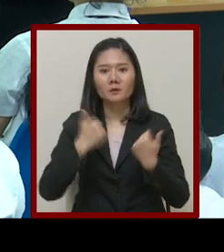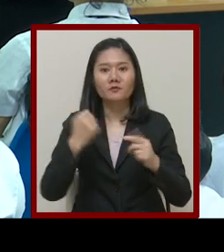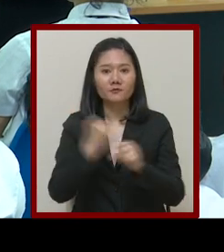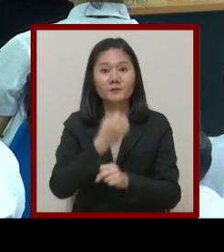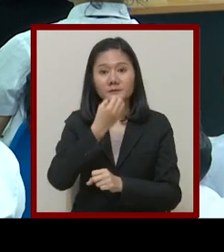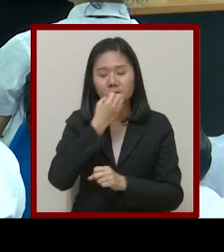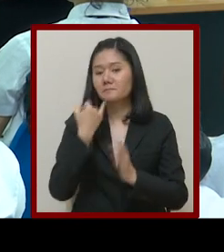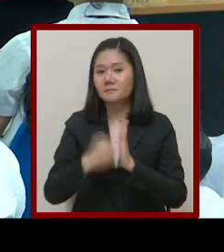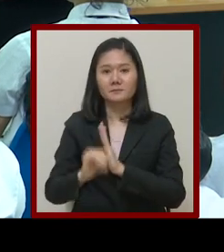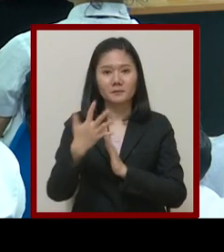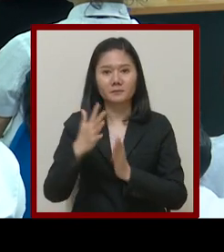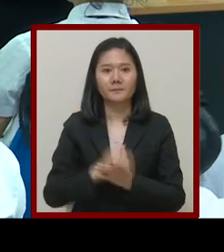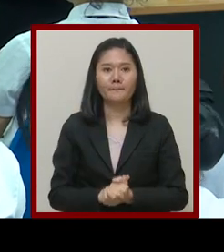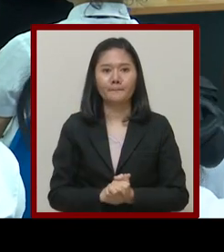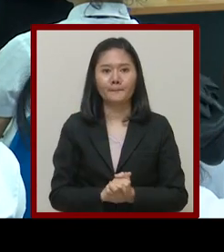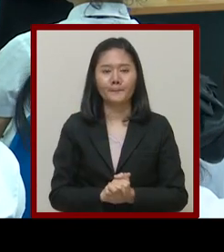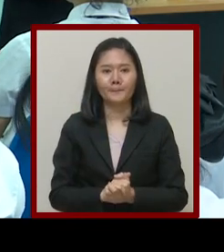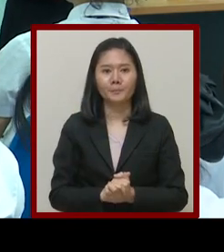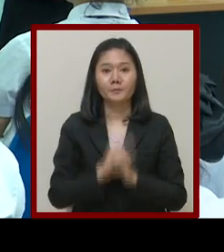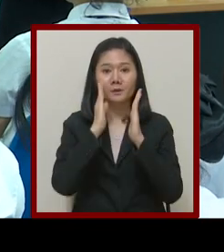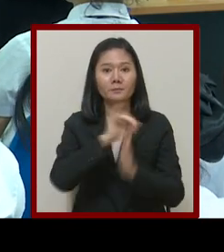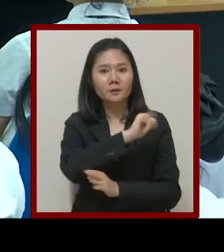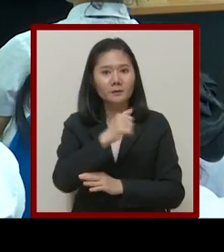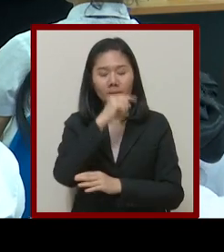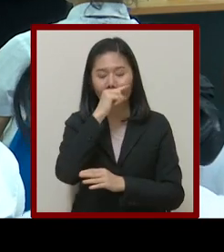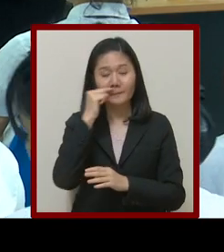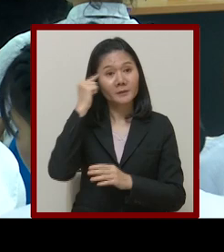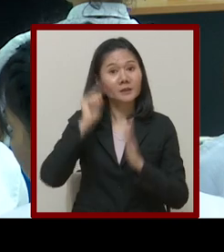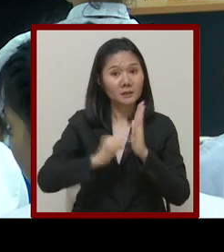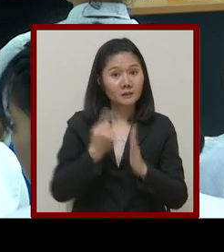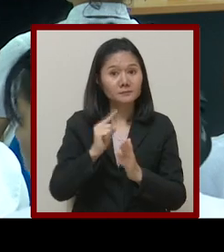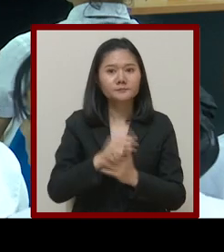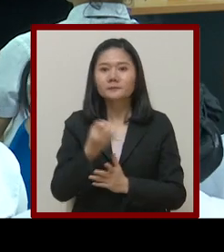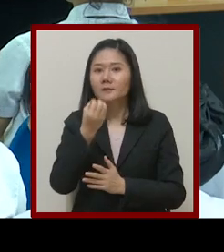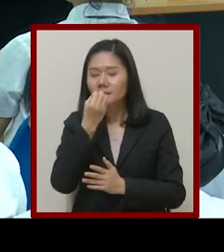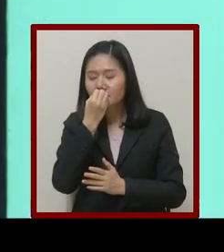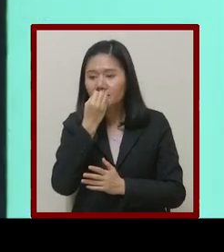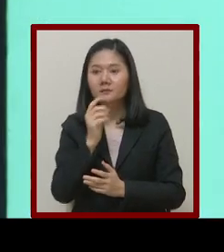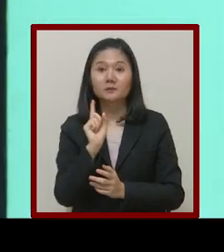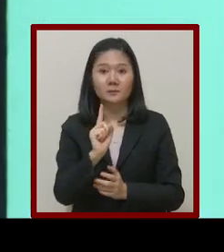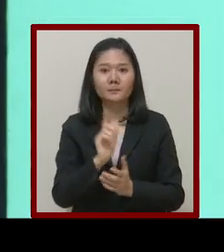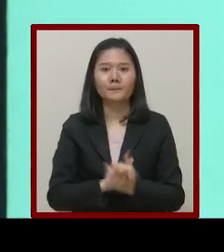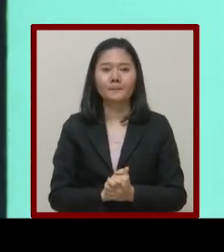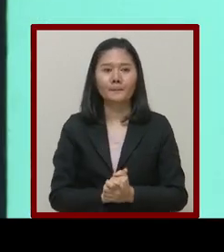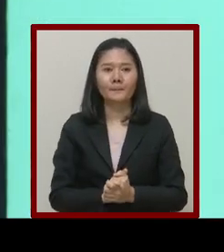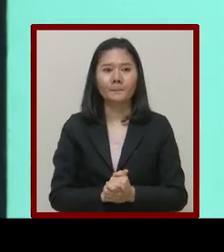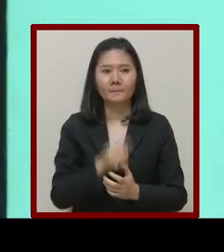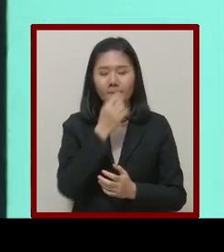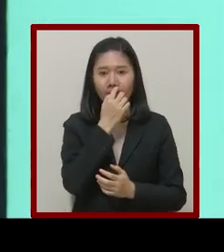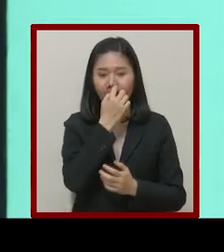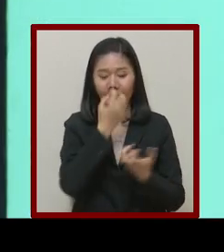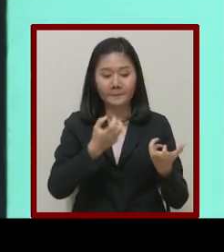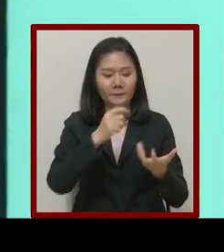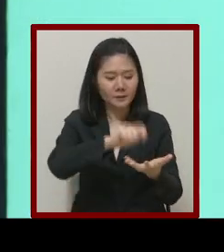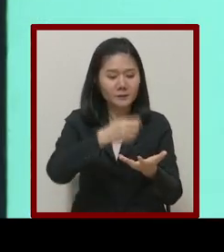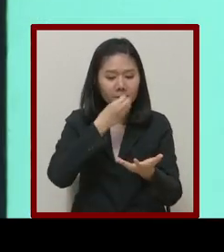ำว่าหัดชิมก็ไม่ผิดถือว่าไม่ผิดนะคะบางคนก็อาจจะเริ่มด้วยการชิมทีละอย่างก่อนนะคะ ของตัววัตถุ